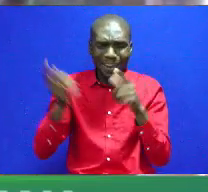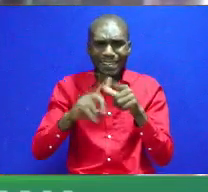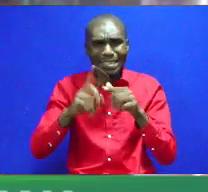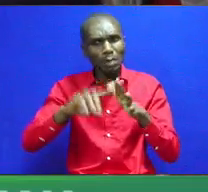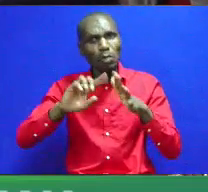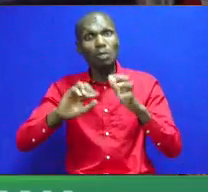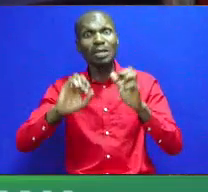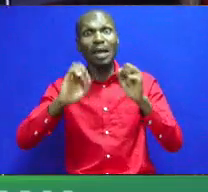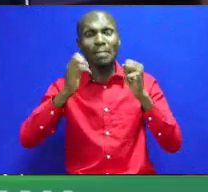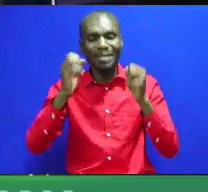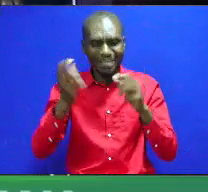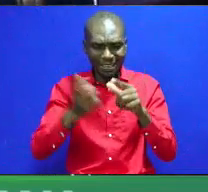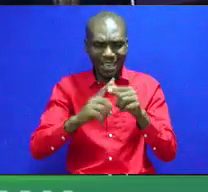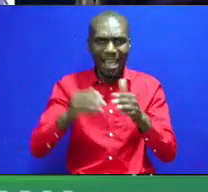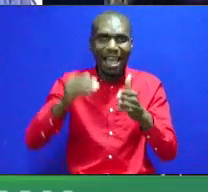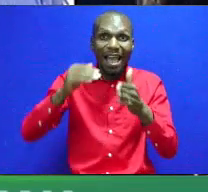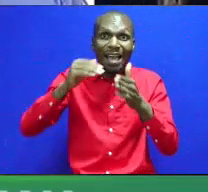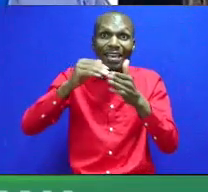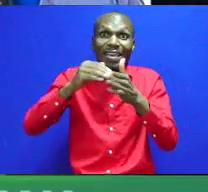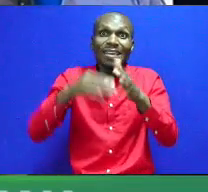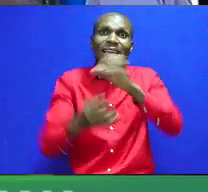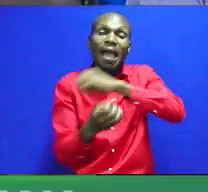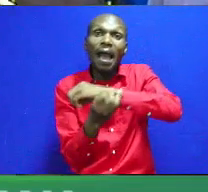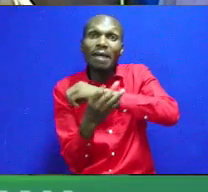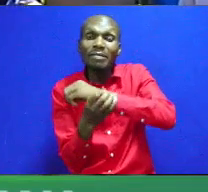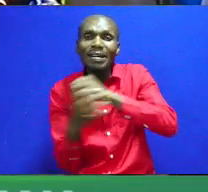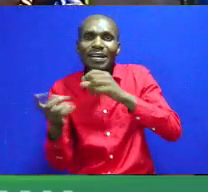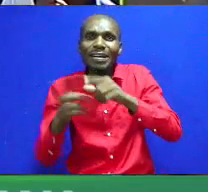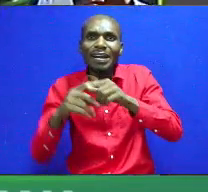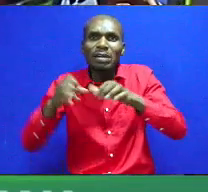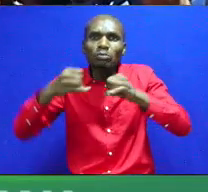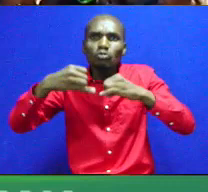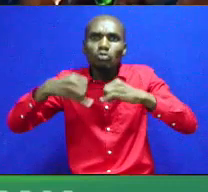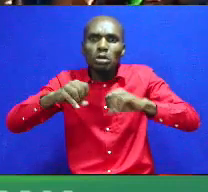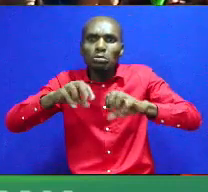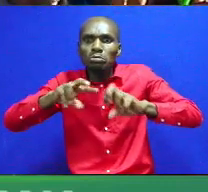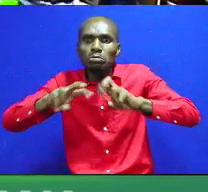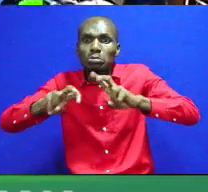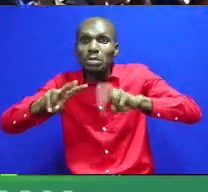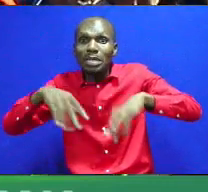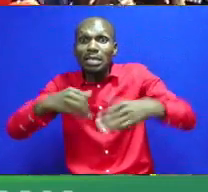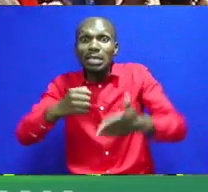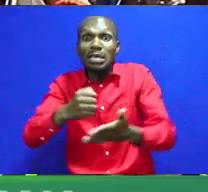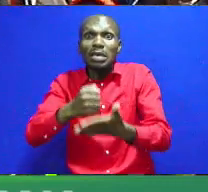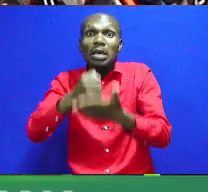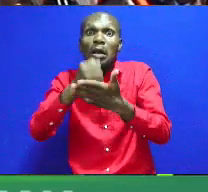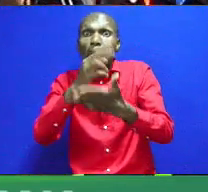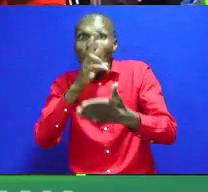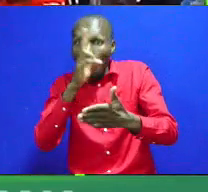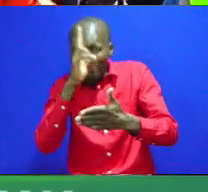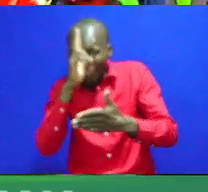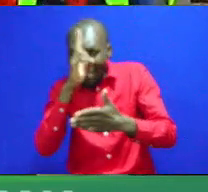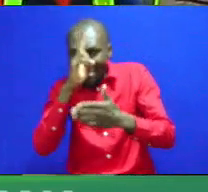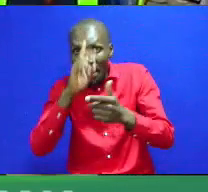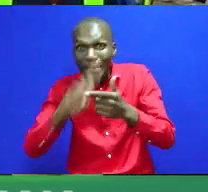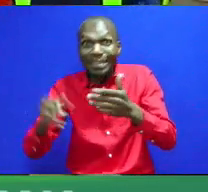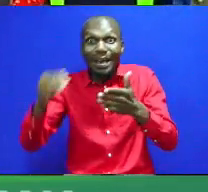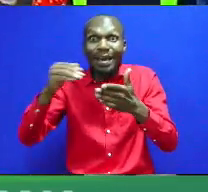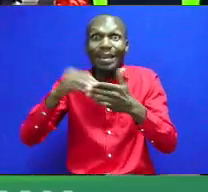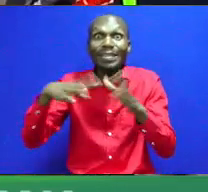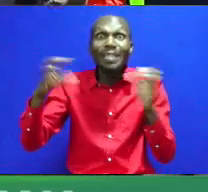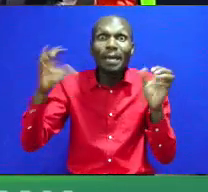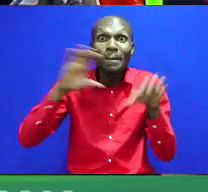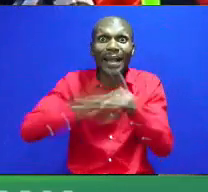nkikiaba chinga kiecho bo iga ni gaire labu na mbate meto ko ryo bokonyi ko rwase ke ta seni kya banya nyimbo kirange korende tibachi